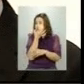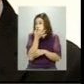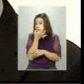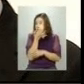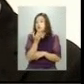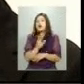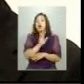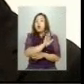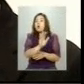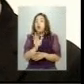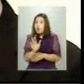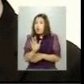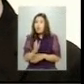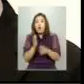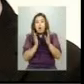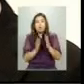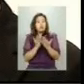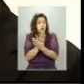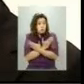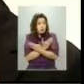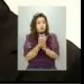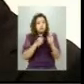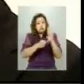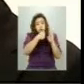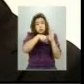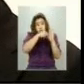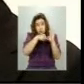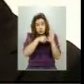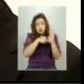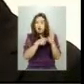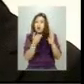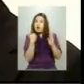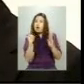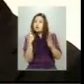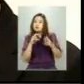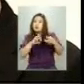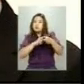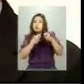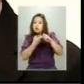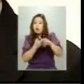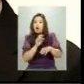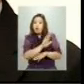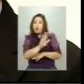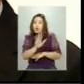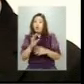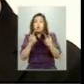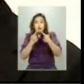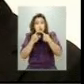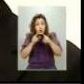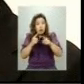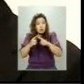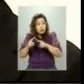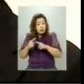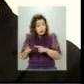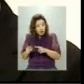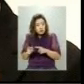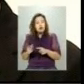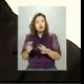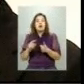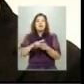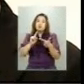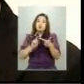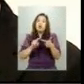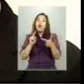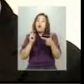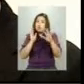ในพื้นที่ต่างๆนะครับซึ่งในแต่ละพื้นที่ก็จะมีปัญหาที่มีความแตกต่างกันเราก็รวมถึงเครือข่ายทางด้านนักวิช